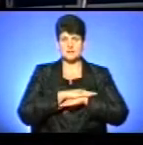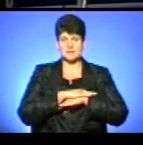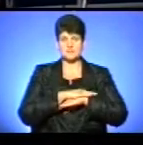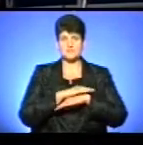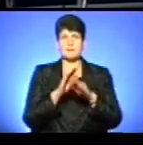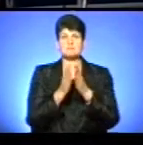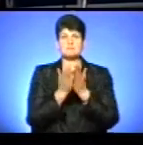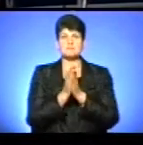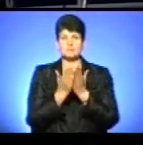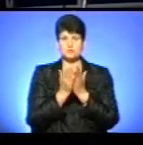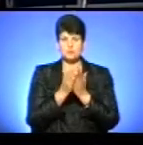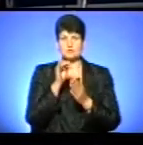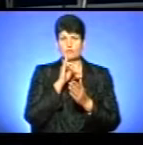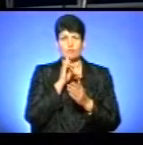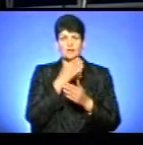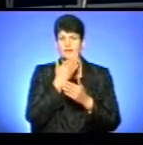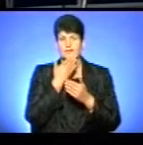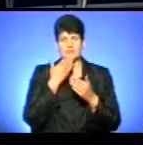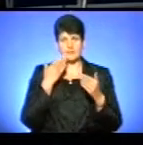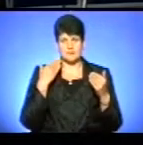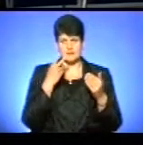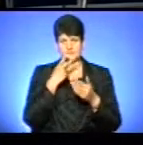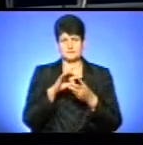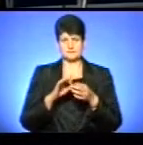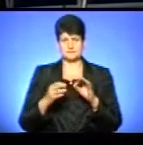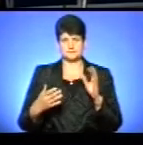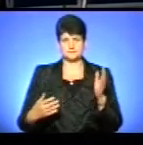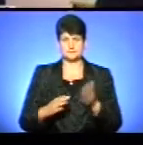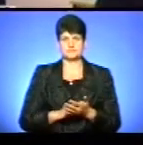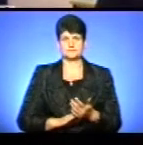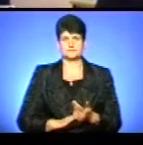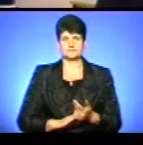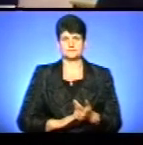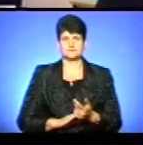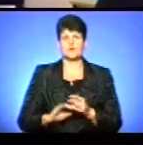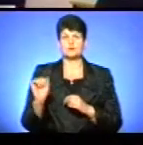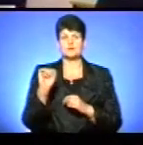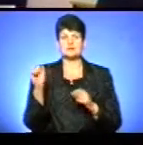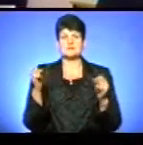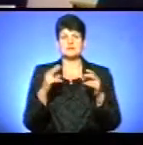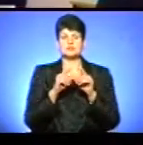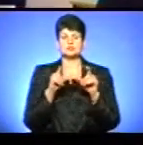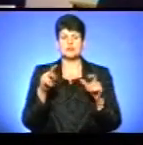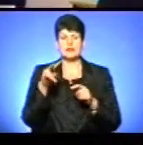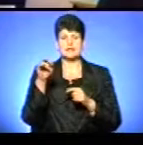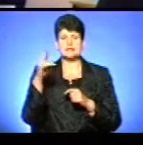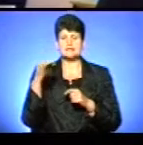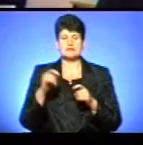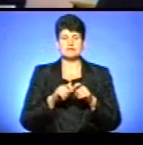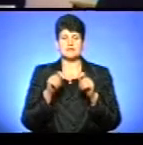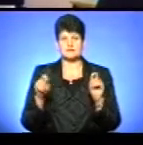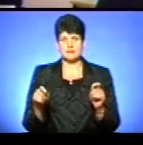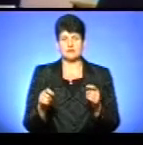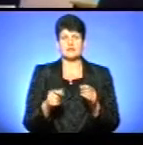для першокласників поки немає. Детальнішого сюжеті Богдана Бондарчука. У Теребовлянській спеціалізованій школі-ліцеї відкрили класну